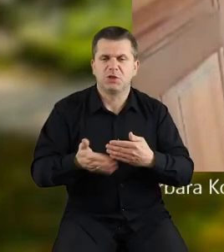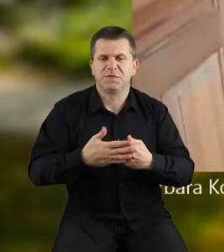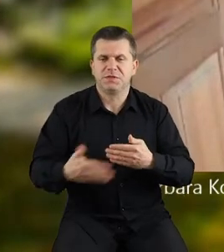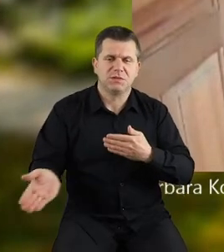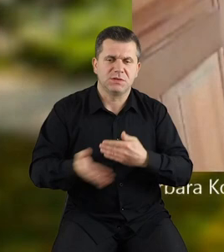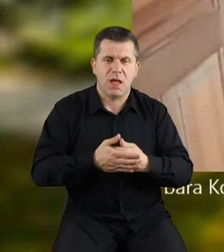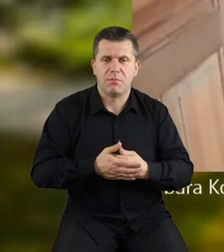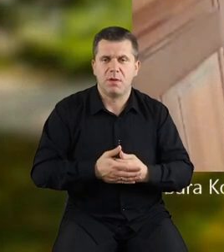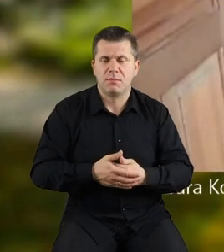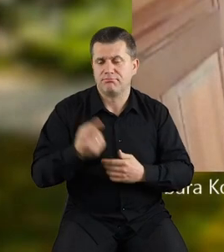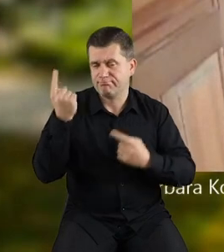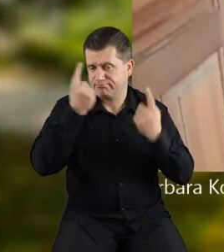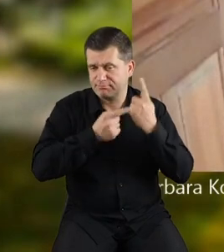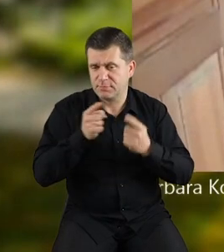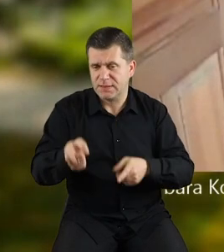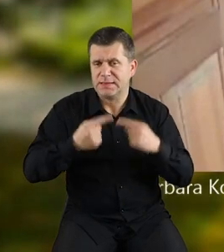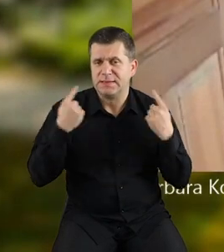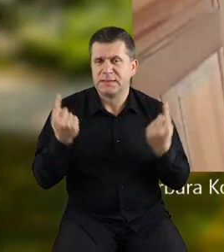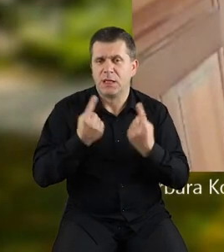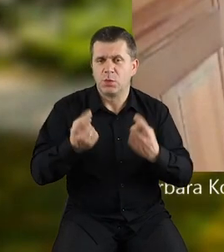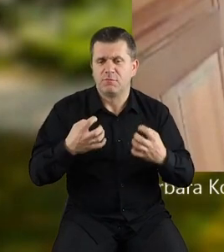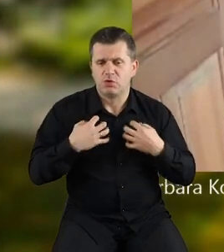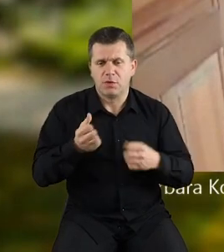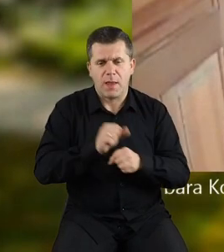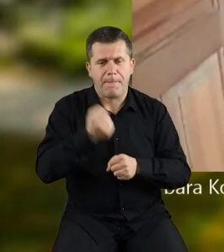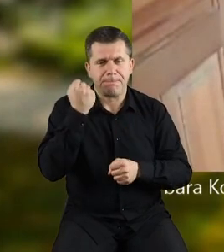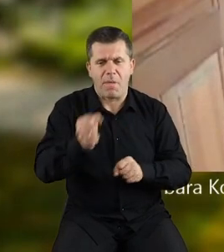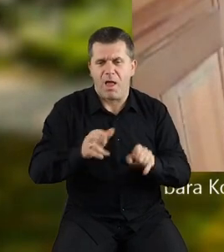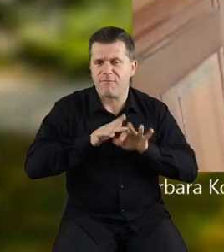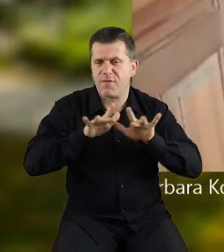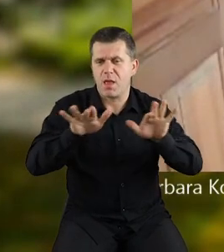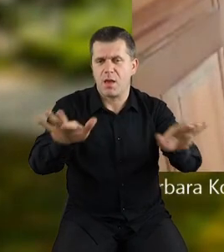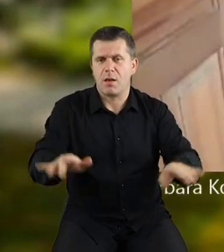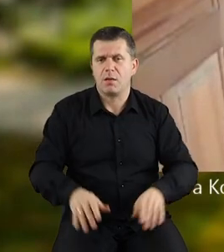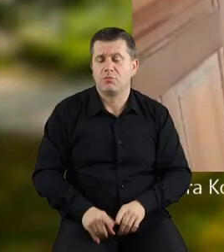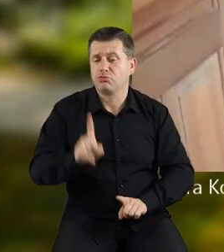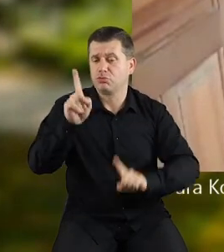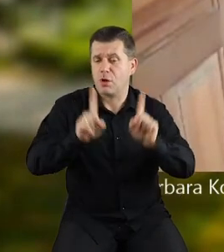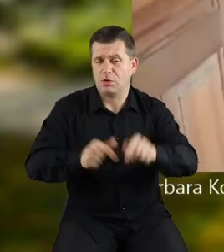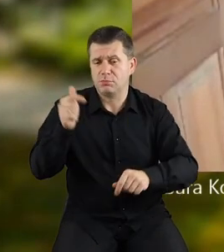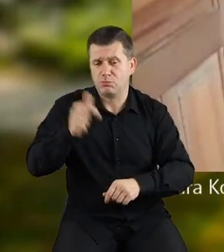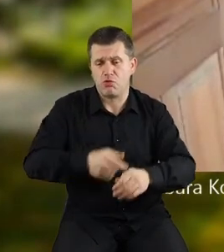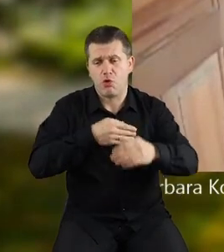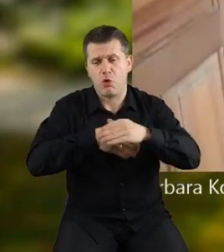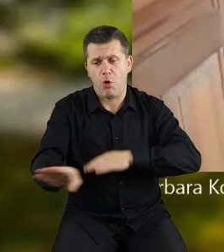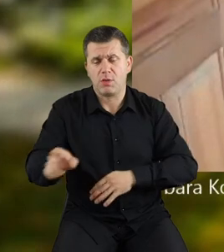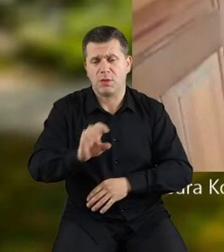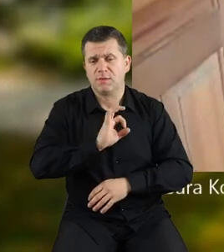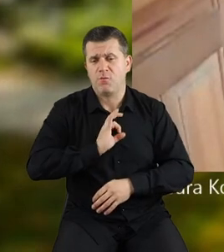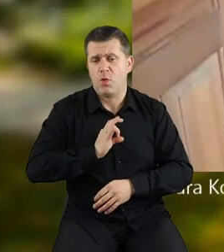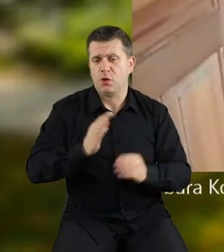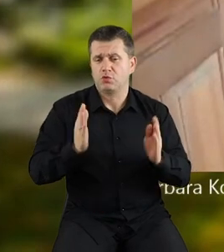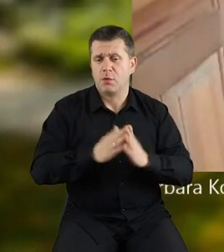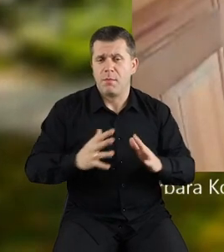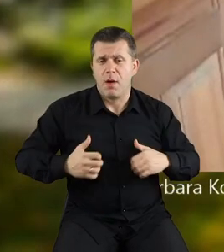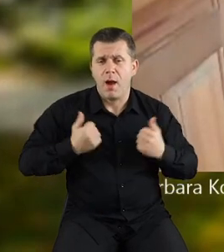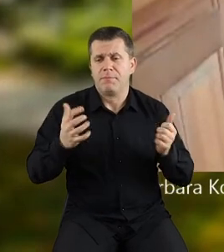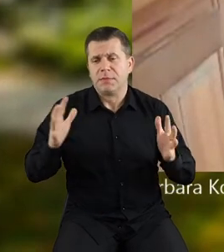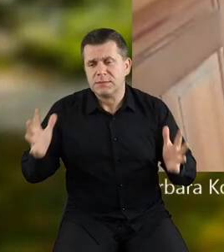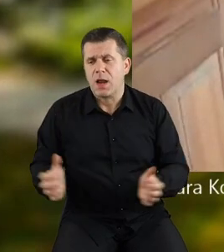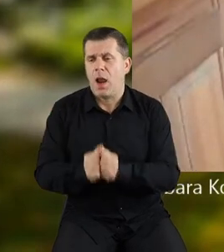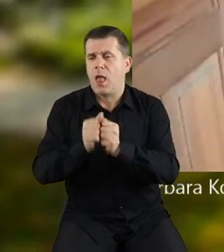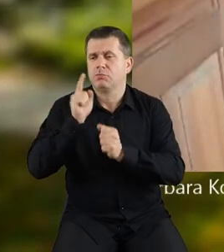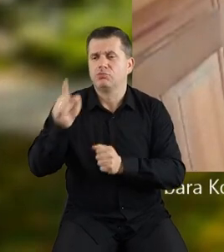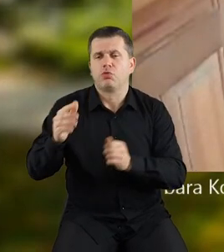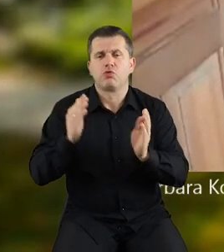zamykając drzwi i uważam, że takich sytuacji w życiu jest bardzo wiele. Czasami musimy odejść z własnego domu, aby